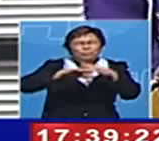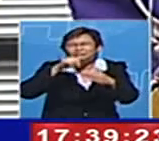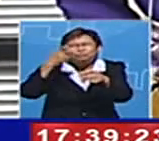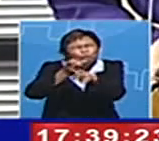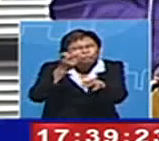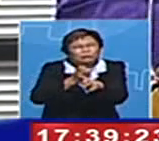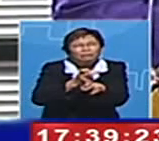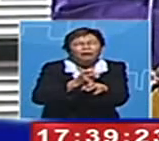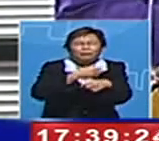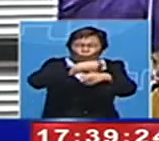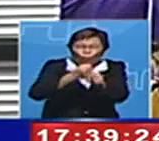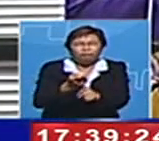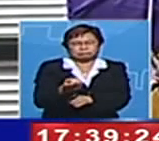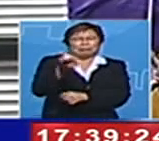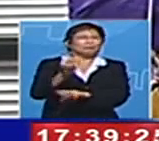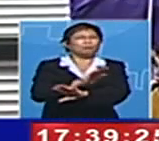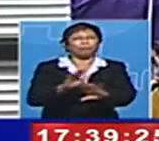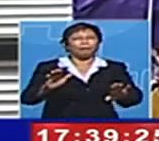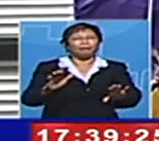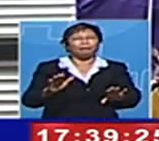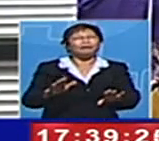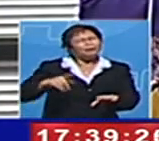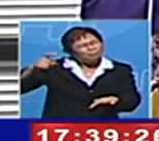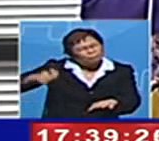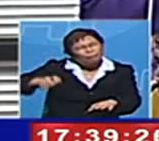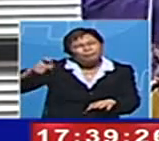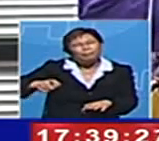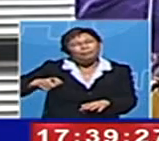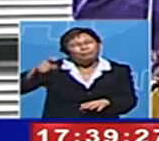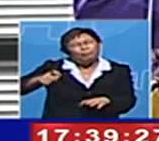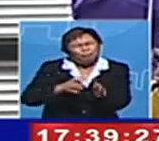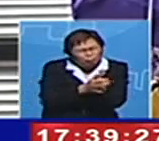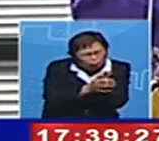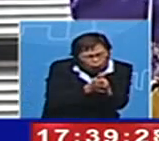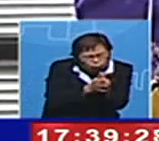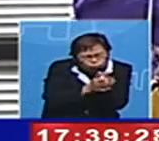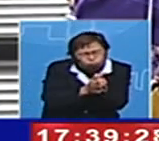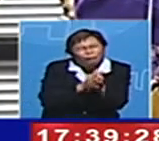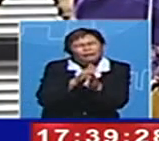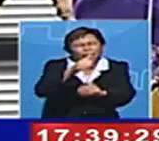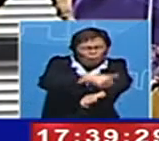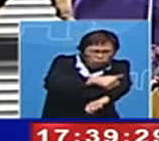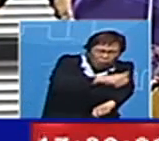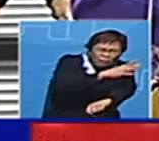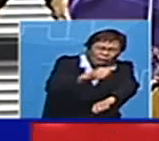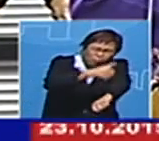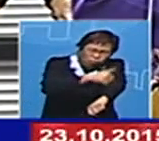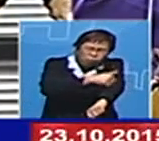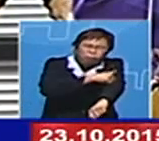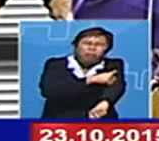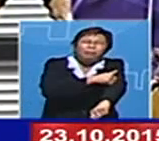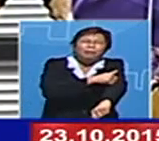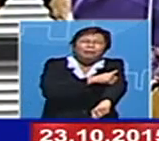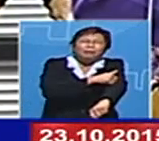atau dalam sekelip mata ia menundut menuntut kesungguhan dan pengorbanan atas